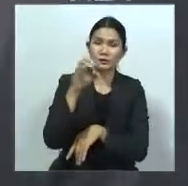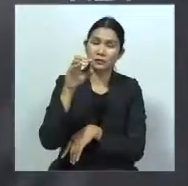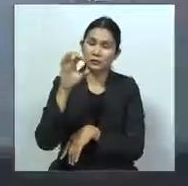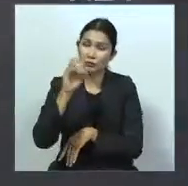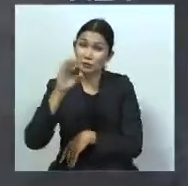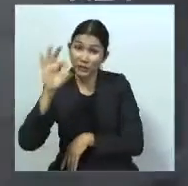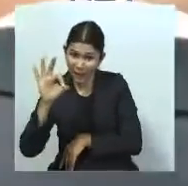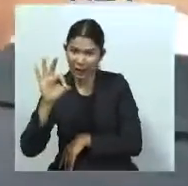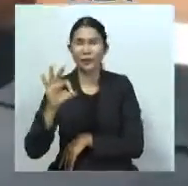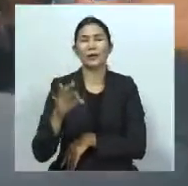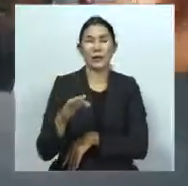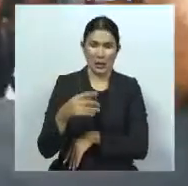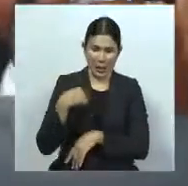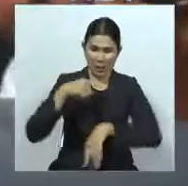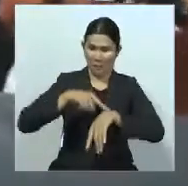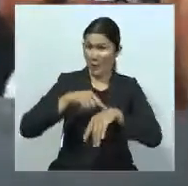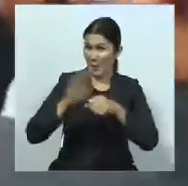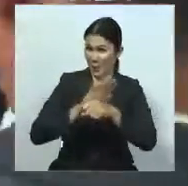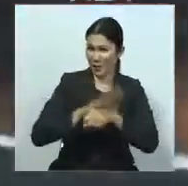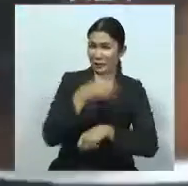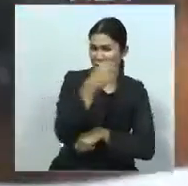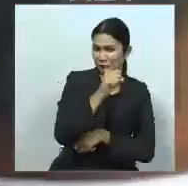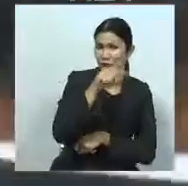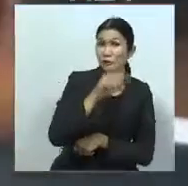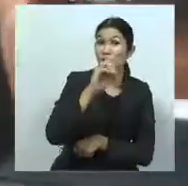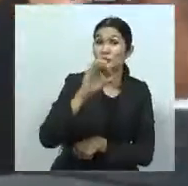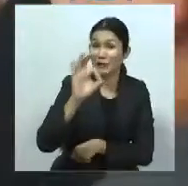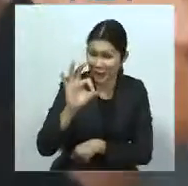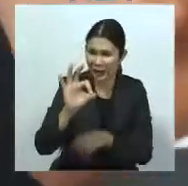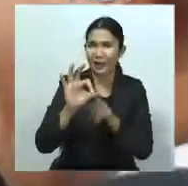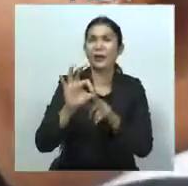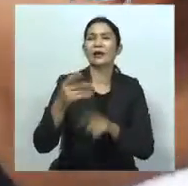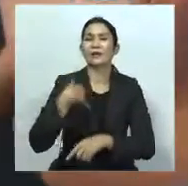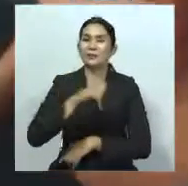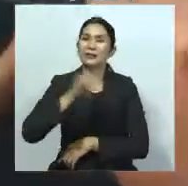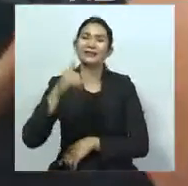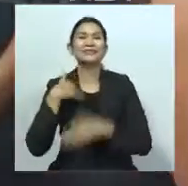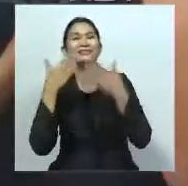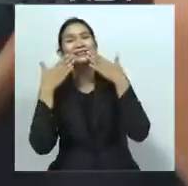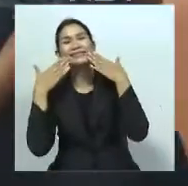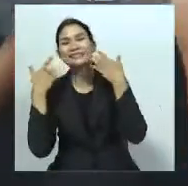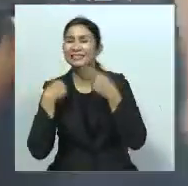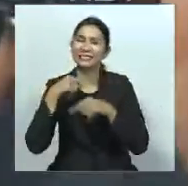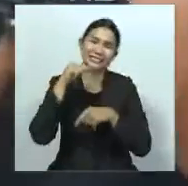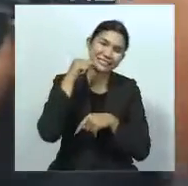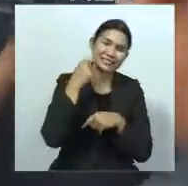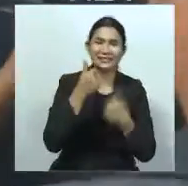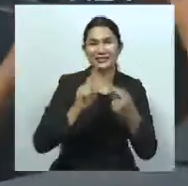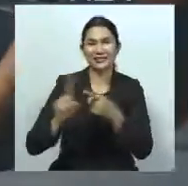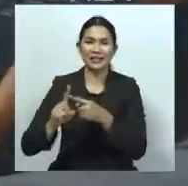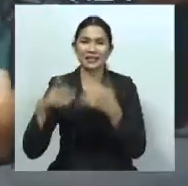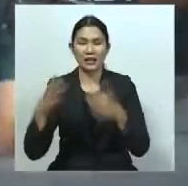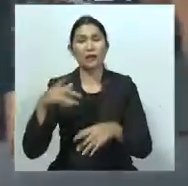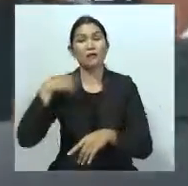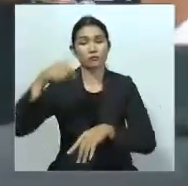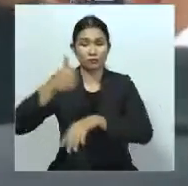10:09 น.นี่นะคะ มีฤกษ์ด้วยนะ มีฤกษ์นะ10:09 น.นี่ค่ะบรรยากาศตอนไปถึงก็ยิ้มแย้มแจ่มใสกันทุกคนนะคะโดยมีนางสาวกัญ